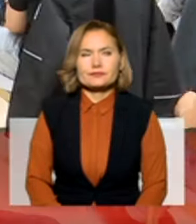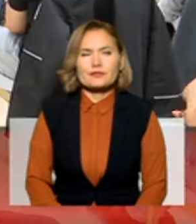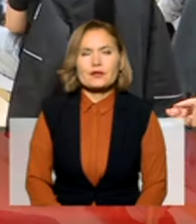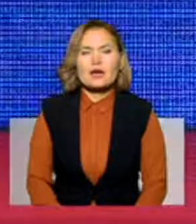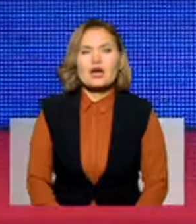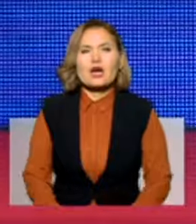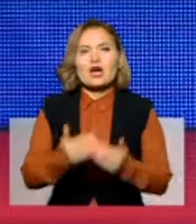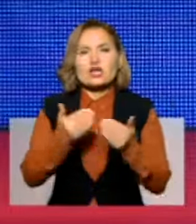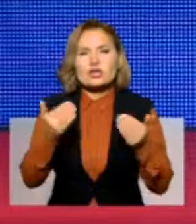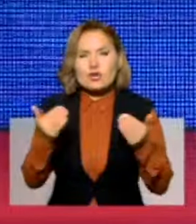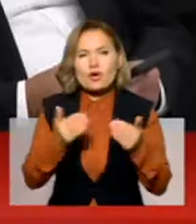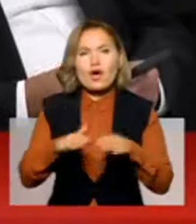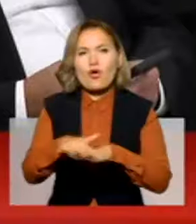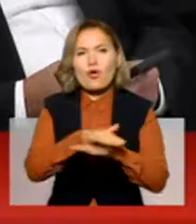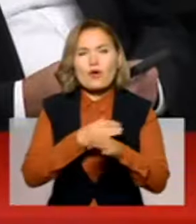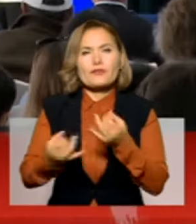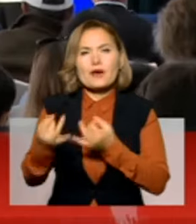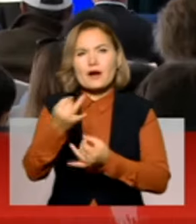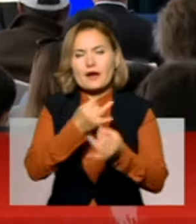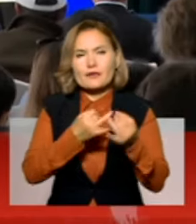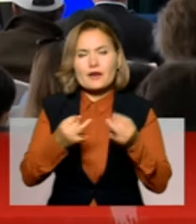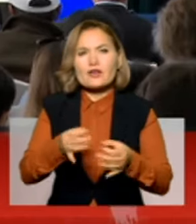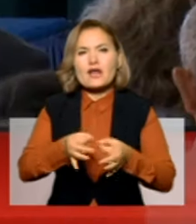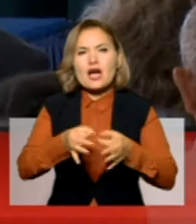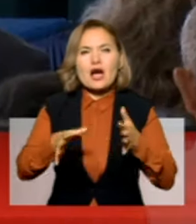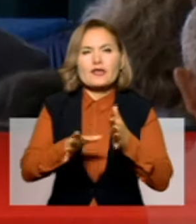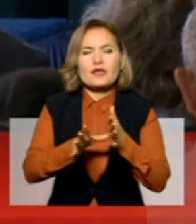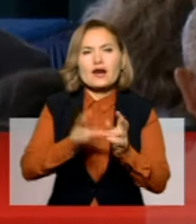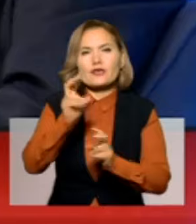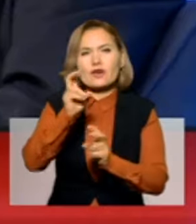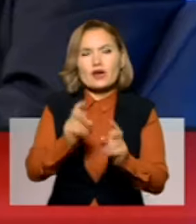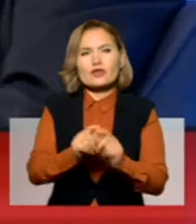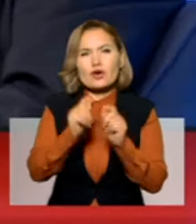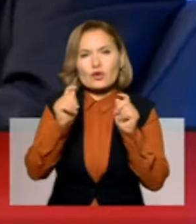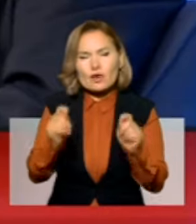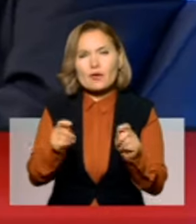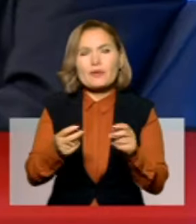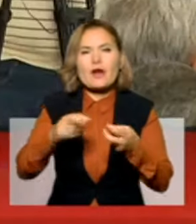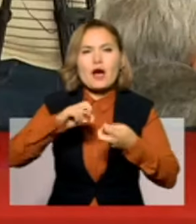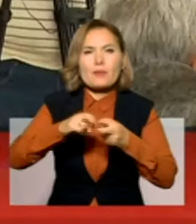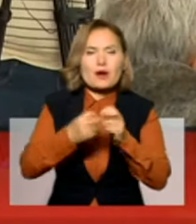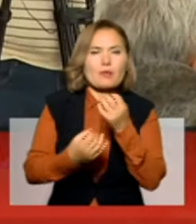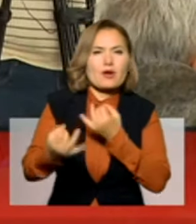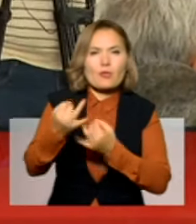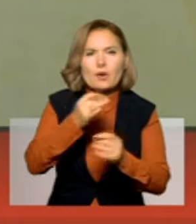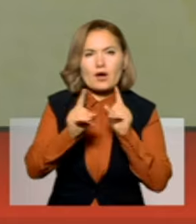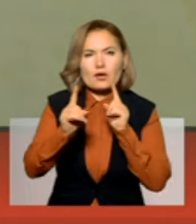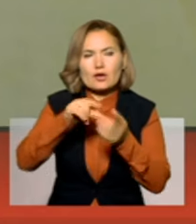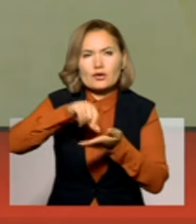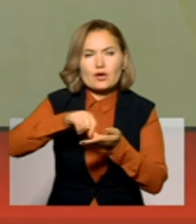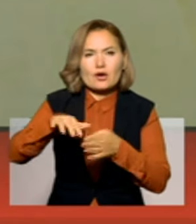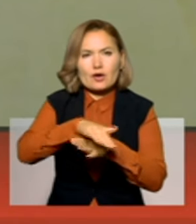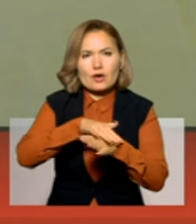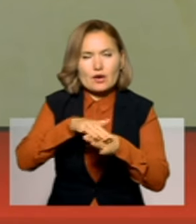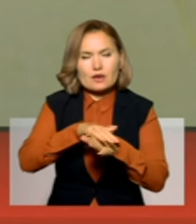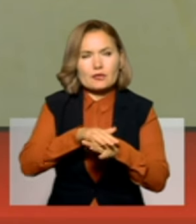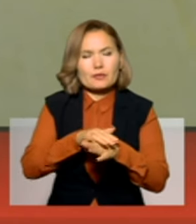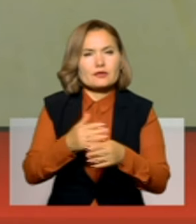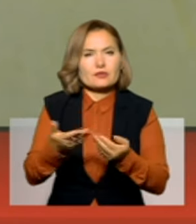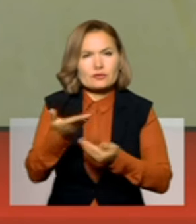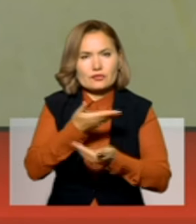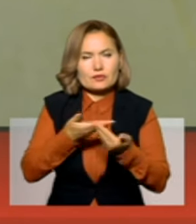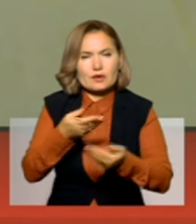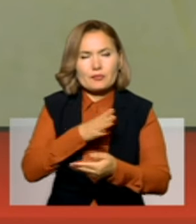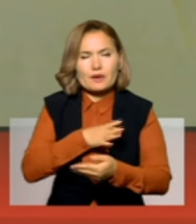Соңғы қоғамдық талқылау АЭС бойынша жиын Астанада өтіп, жобаға қатысты өзекті сұрақтар қарастырылды. Атом электр станциясында